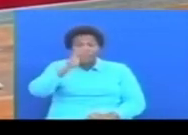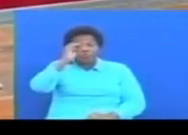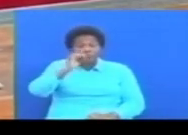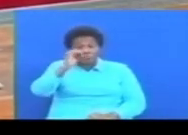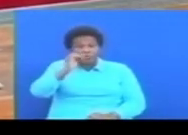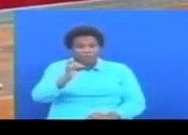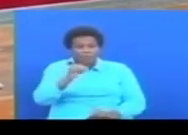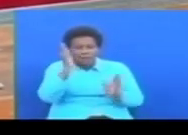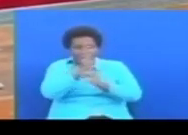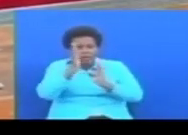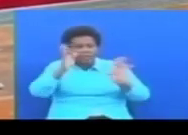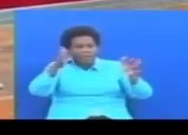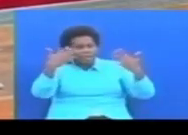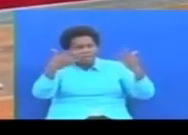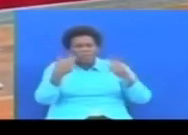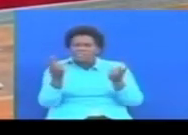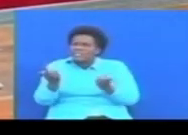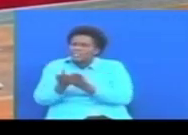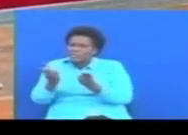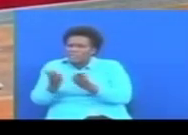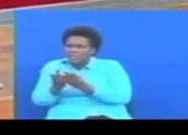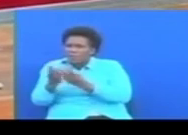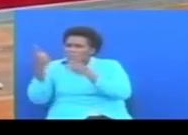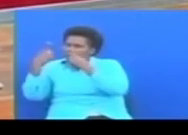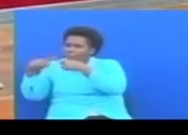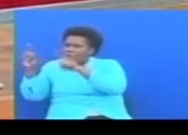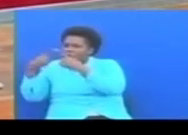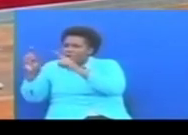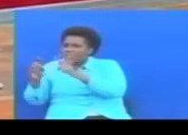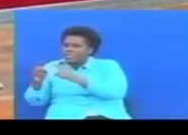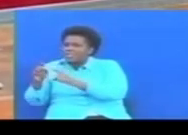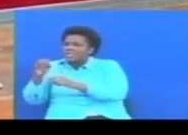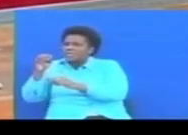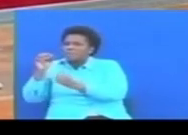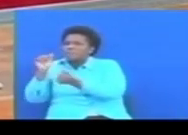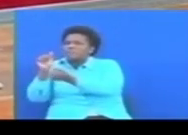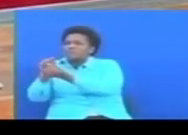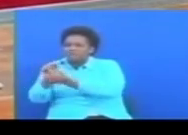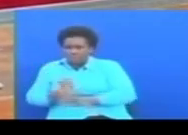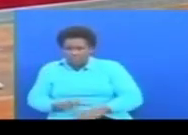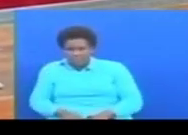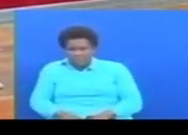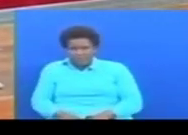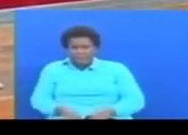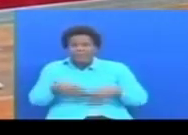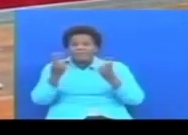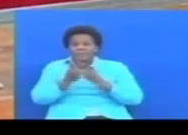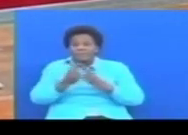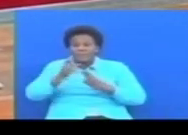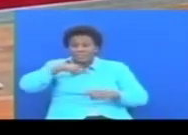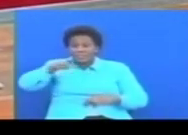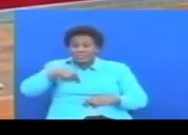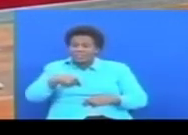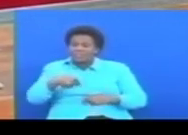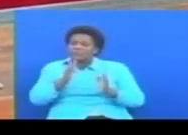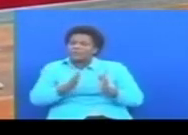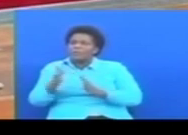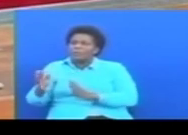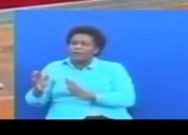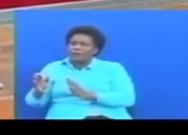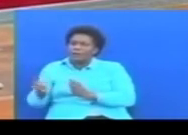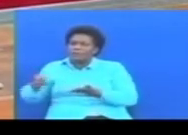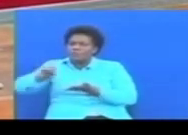ya hifadhi ya taifa ya Mikumi. Mheshimiwa Naibu Spika, serikali imepanga kuongeza pundamilia wengine 26 kutoka hifadhi ya